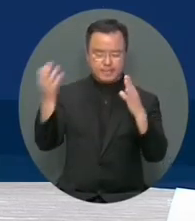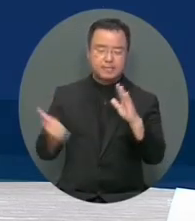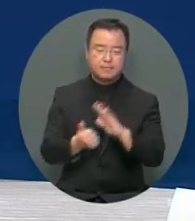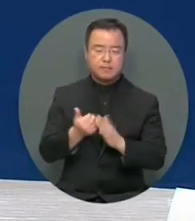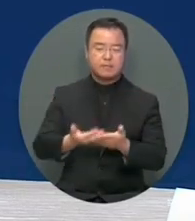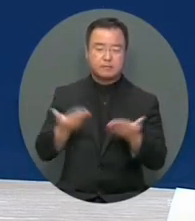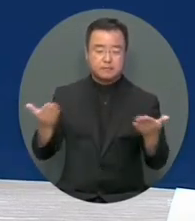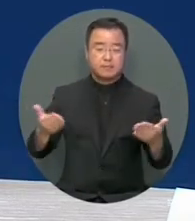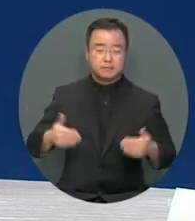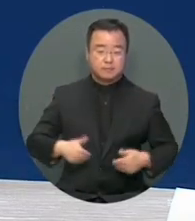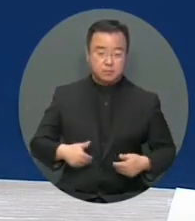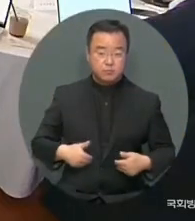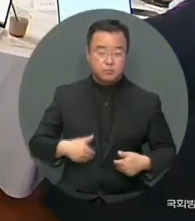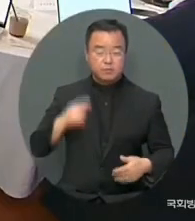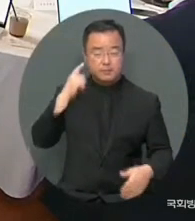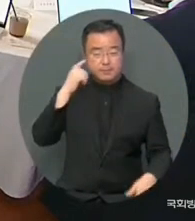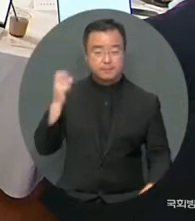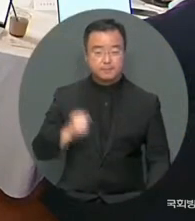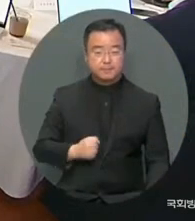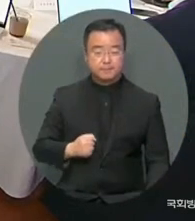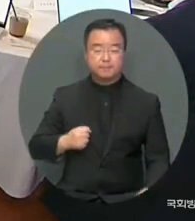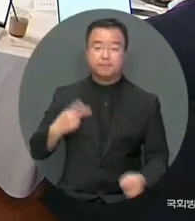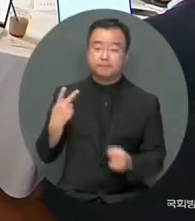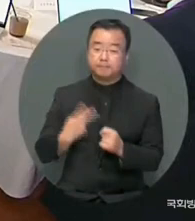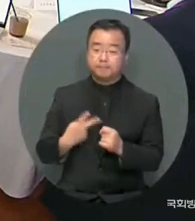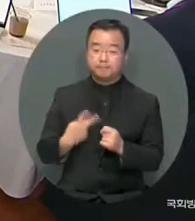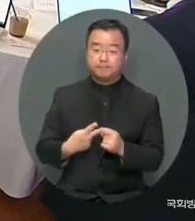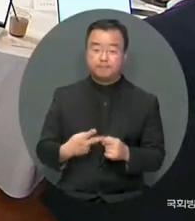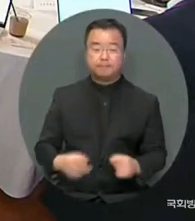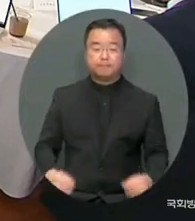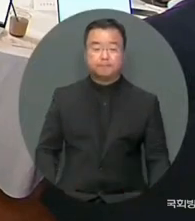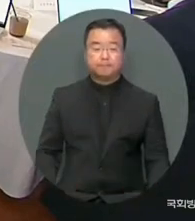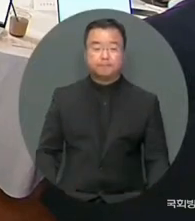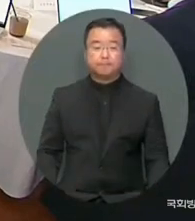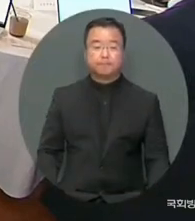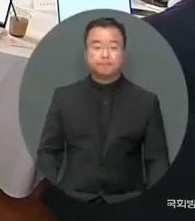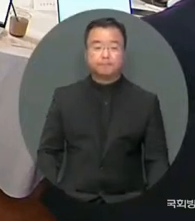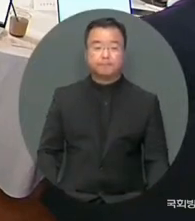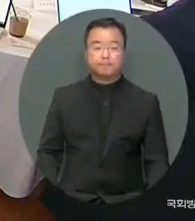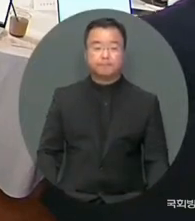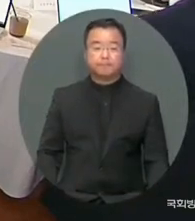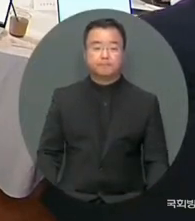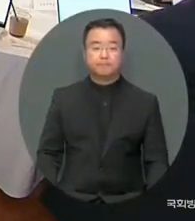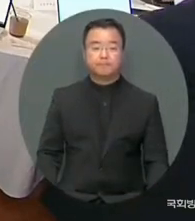이렇게 생각합니다. 다음 질문 받겠습니다.